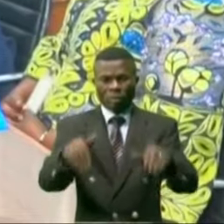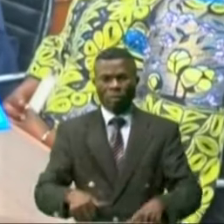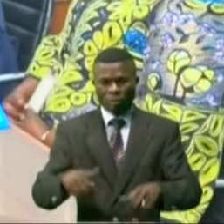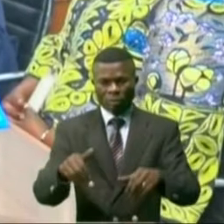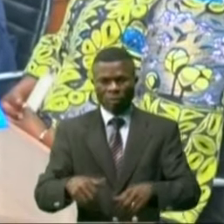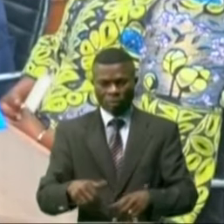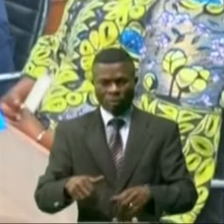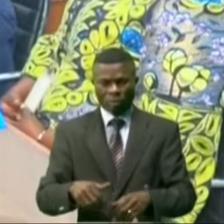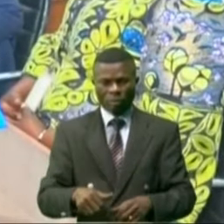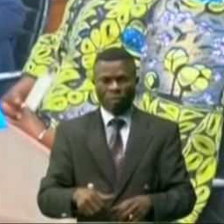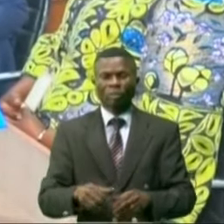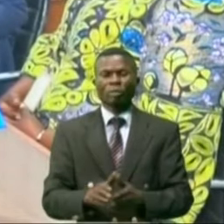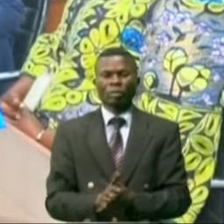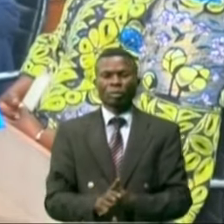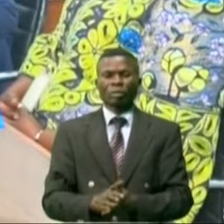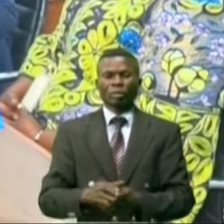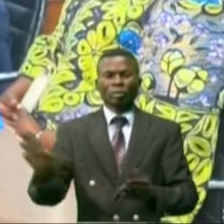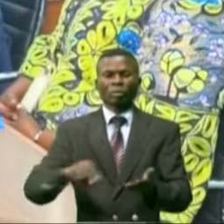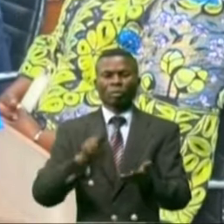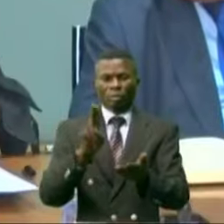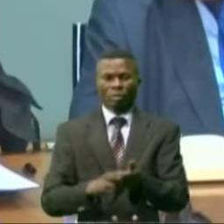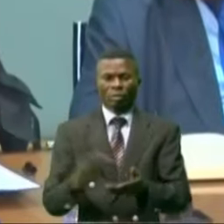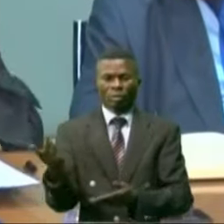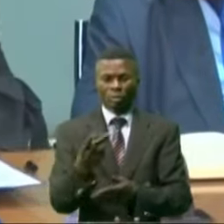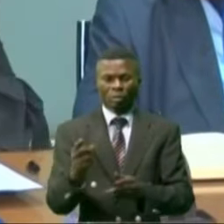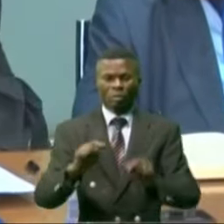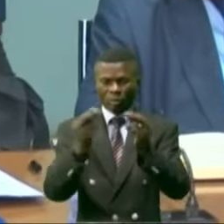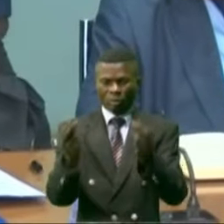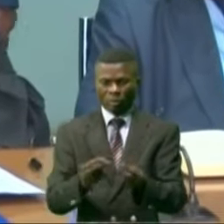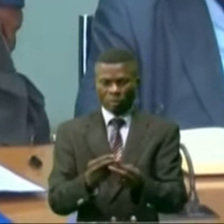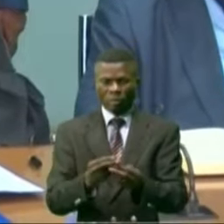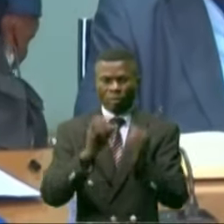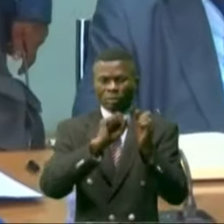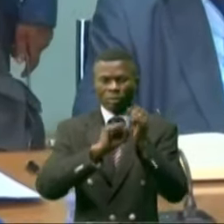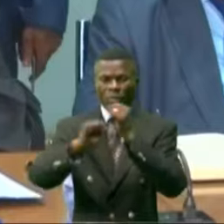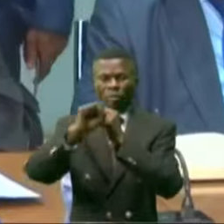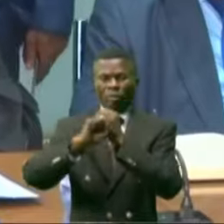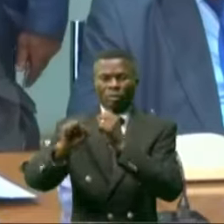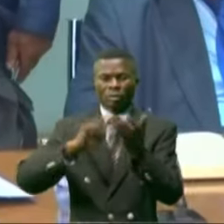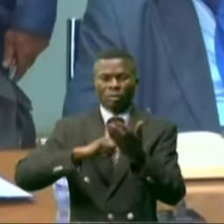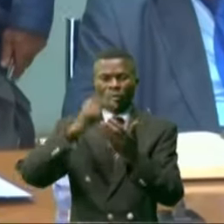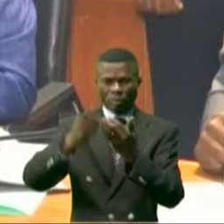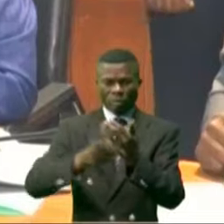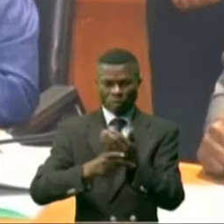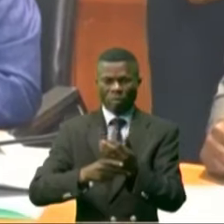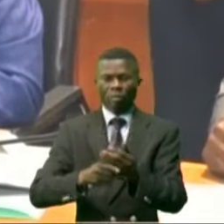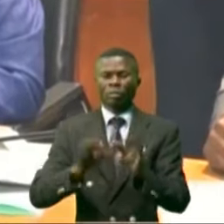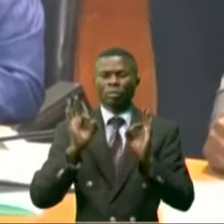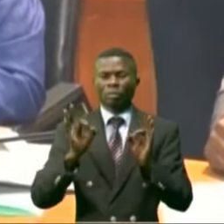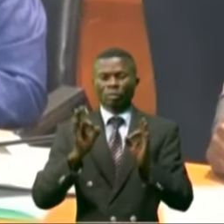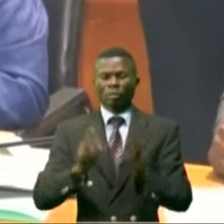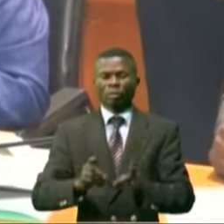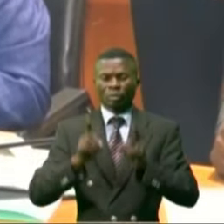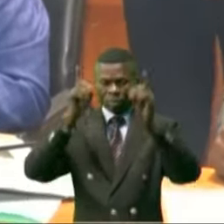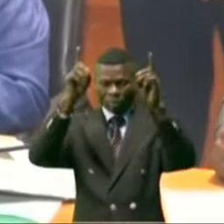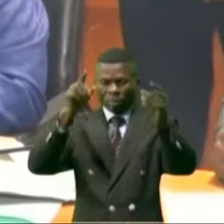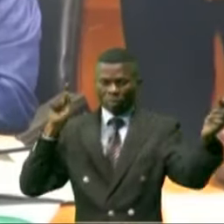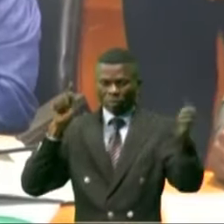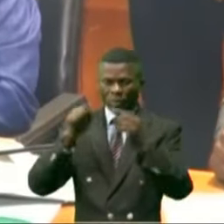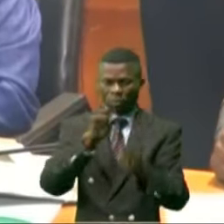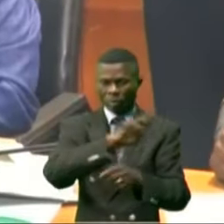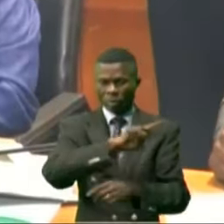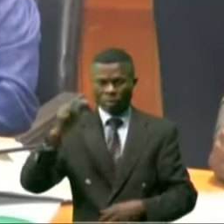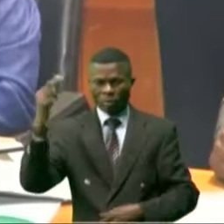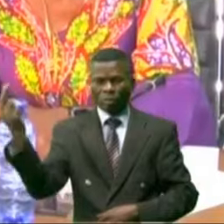ont officialisé la signature du cadre de programmation pays actualisé et rééchelonné jusqu'en